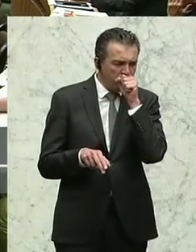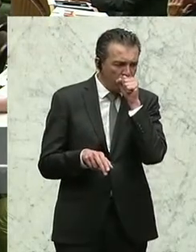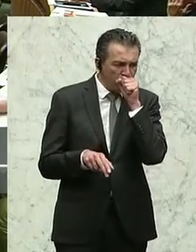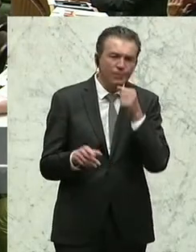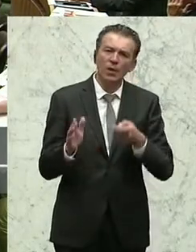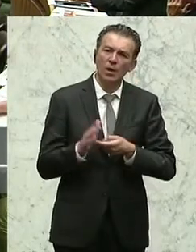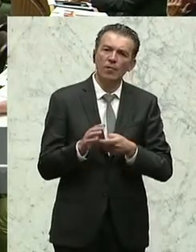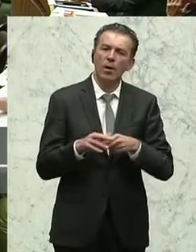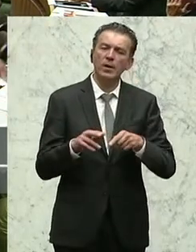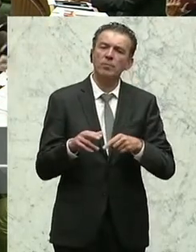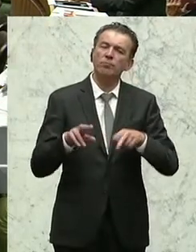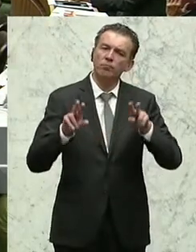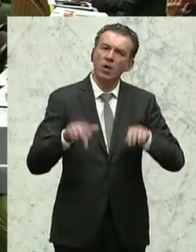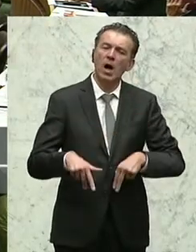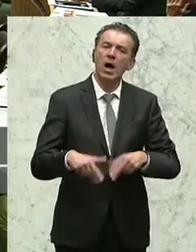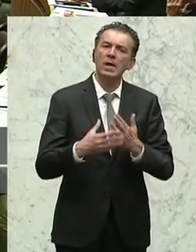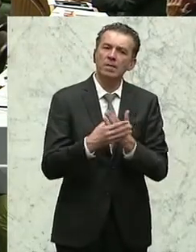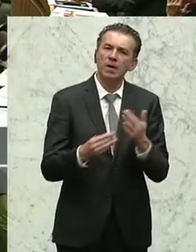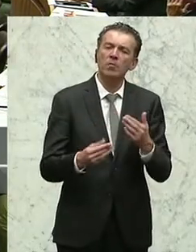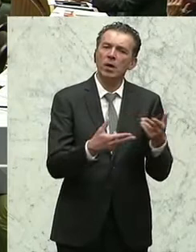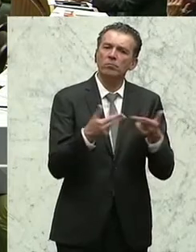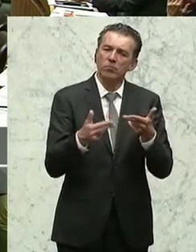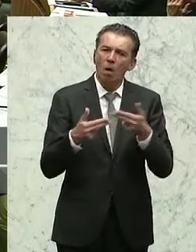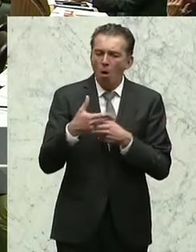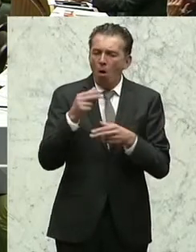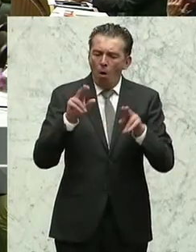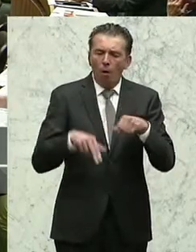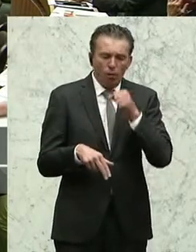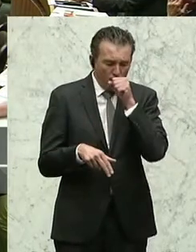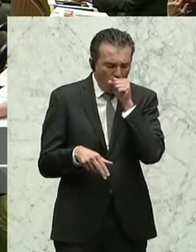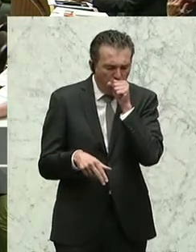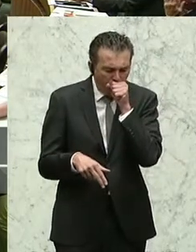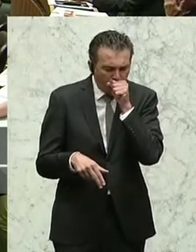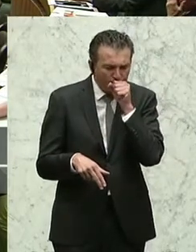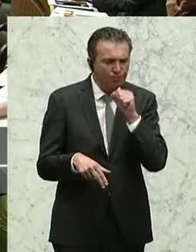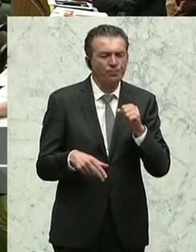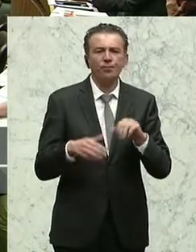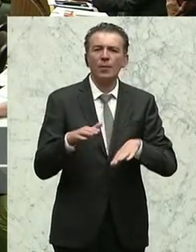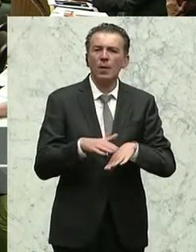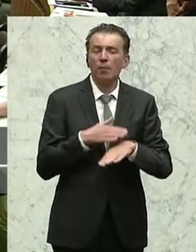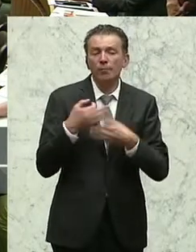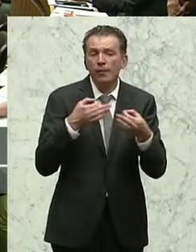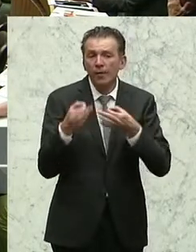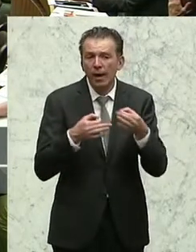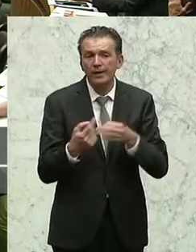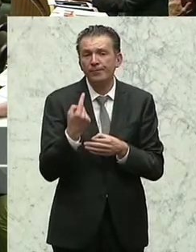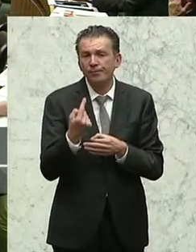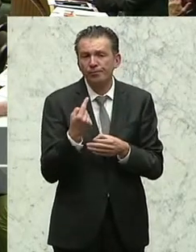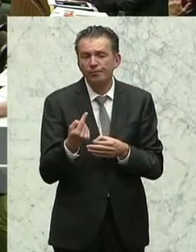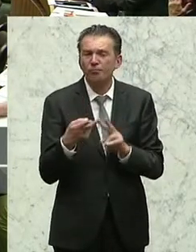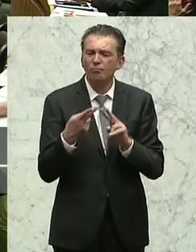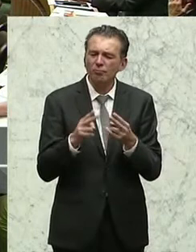Rechtsgutachten eingefordert und Rechtsexperten aus dem Völkerrecht zum Beispiel befragt, wie sie zu